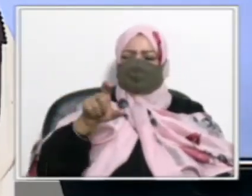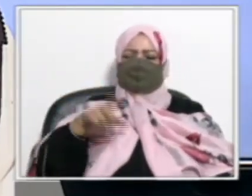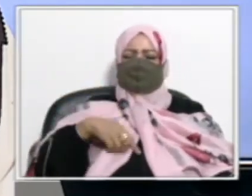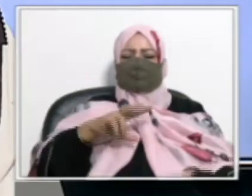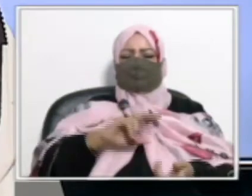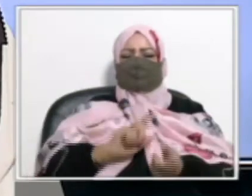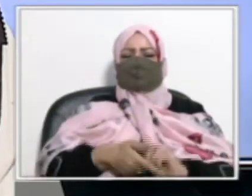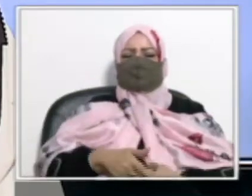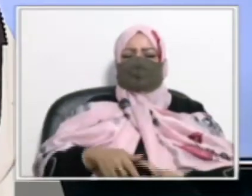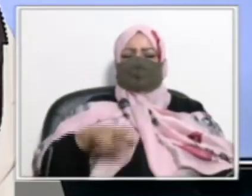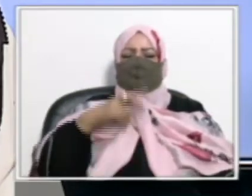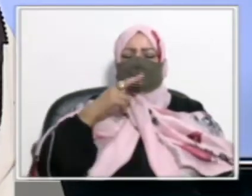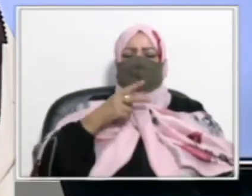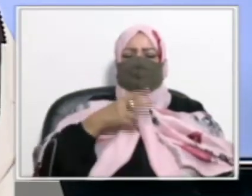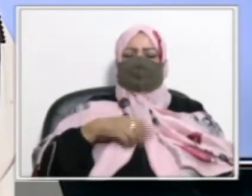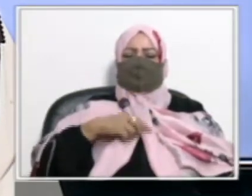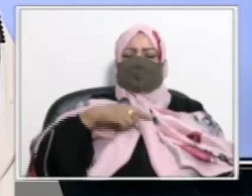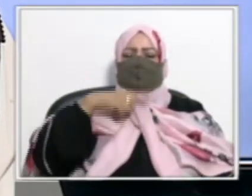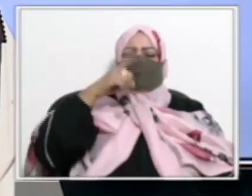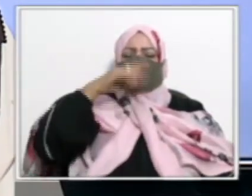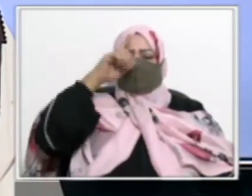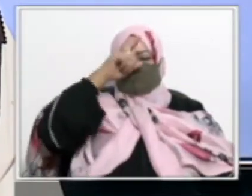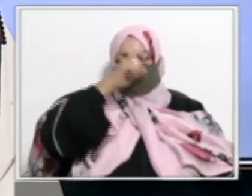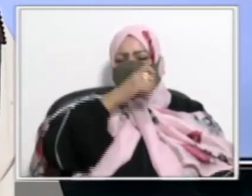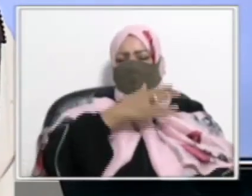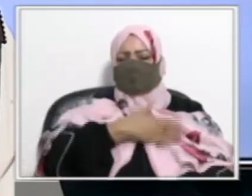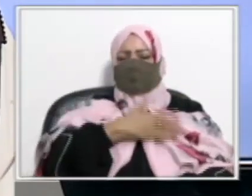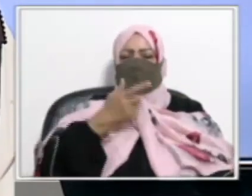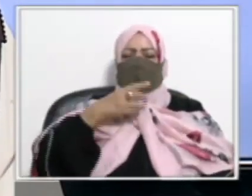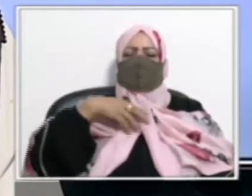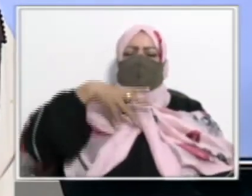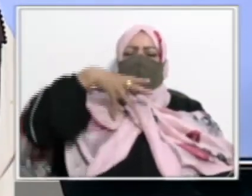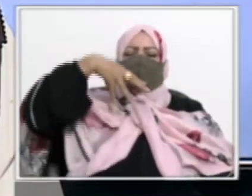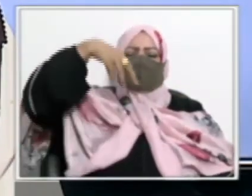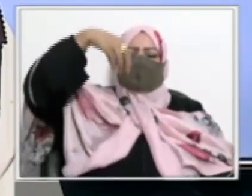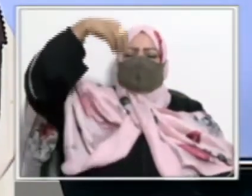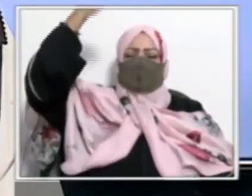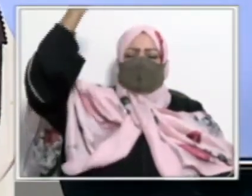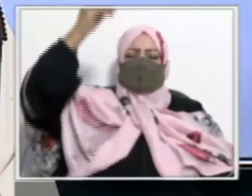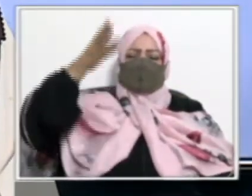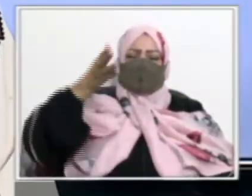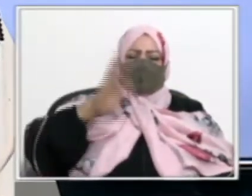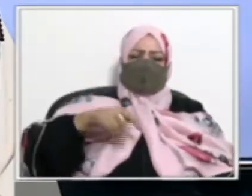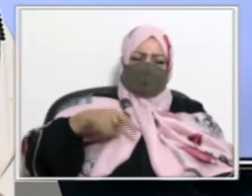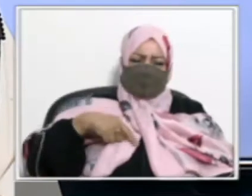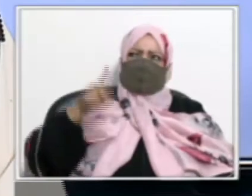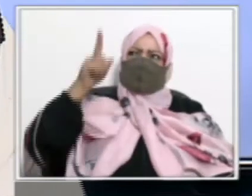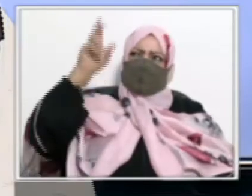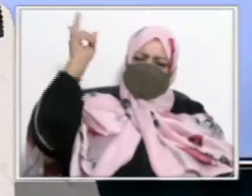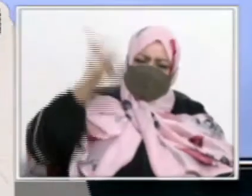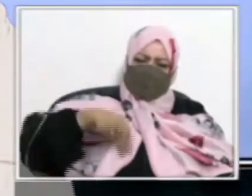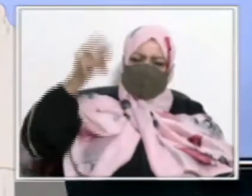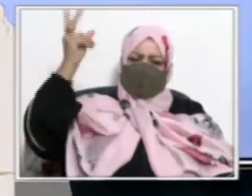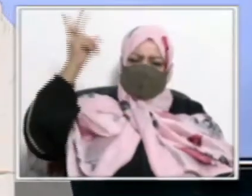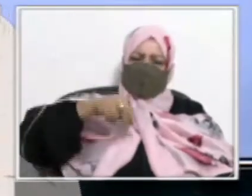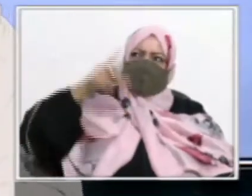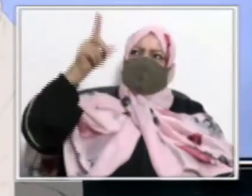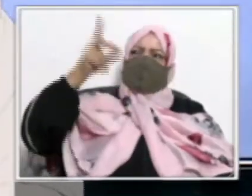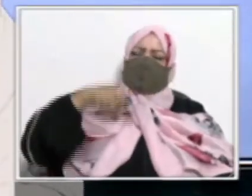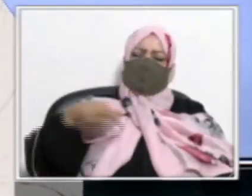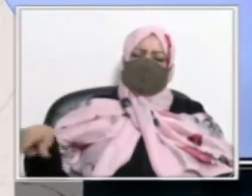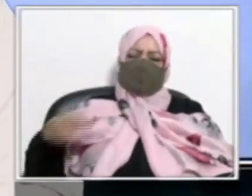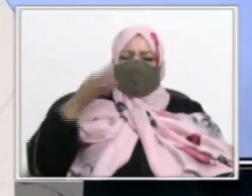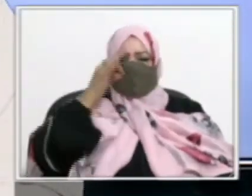أولى مراحل العذاب، فمت على اليهودية خير لك ومت على النصرانية خير لك. هكذا يتعرض لهذه الفتنة